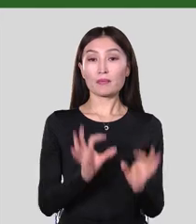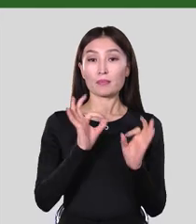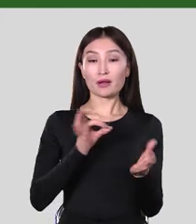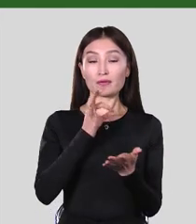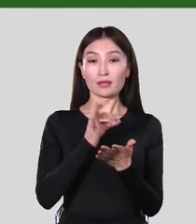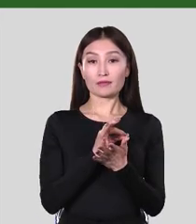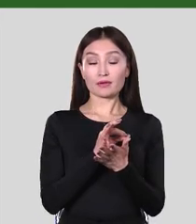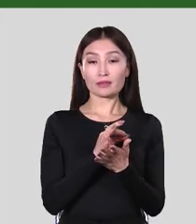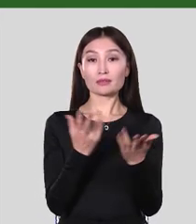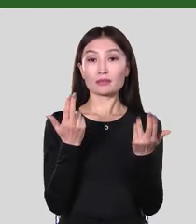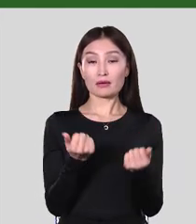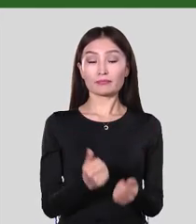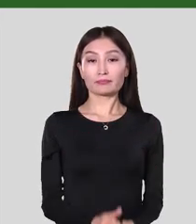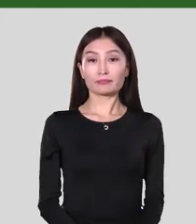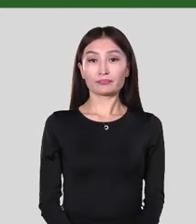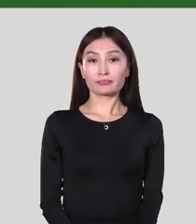Правильный ответ – да.